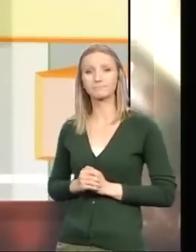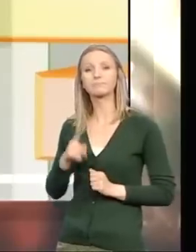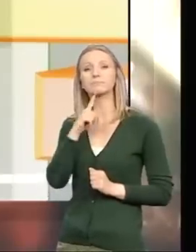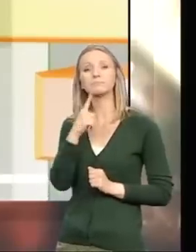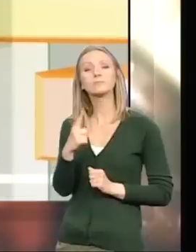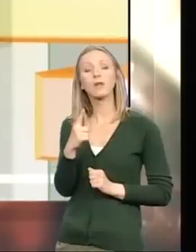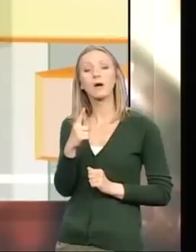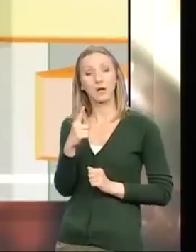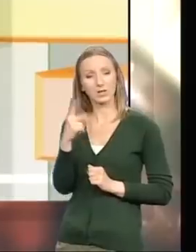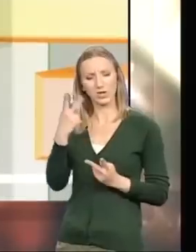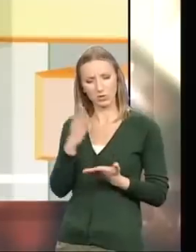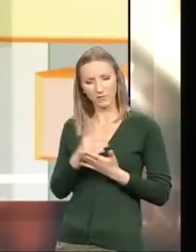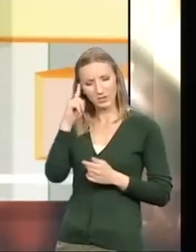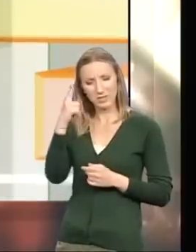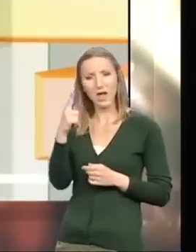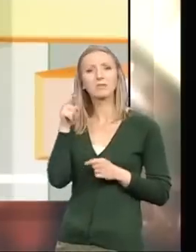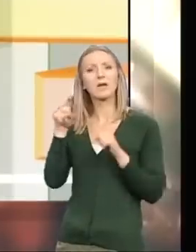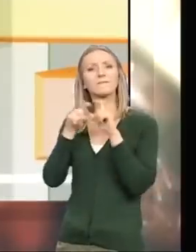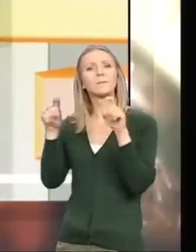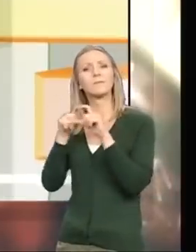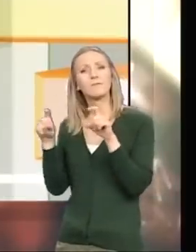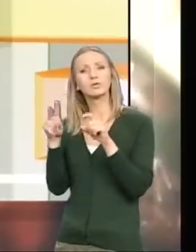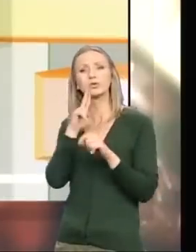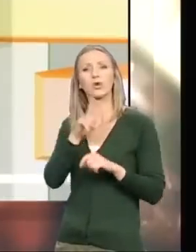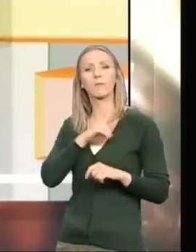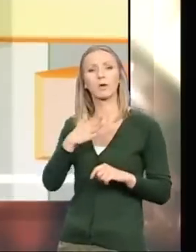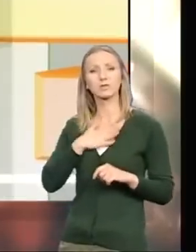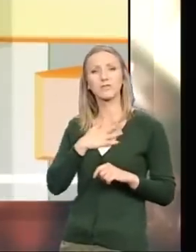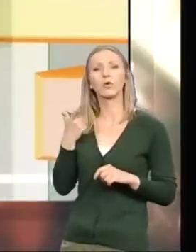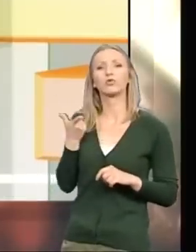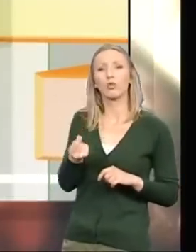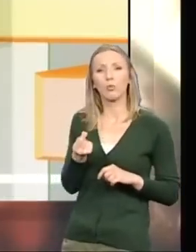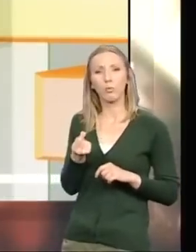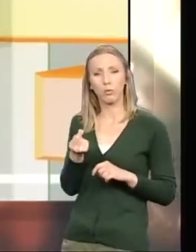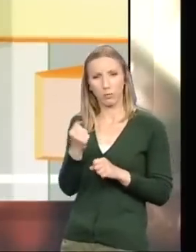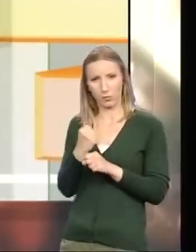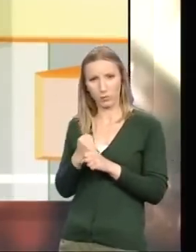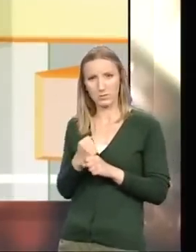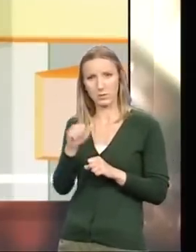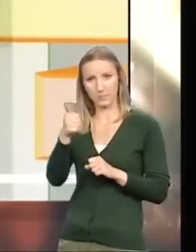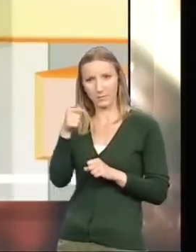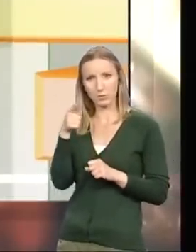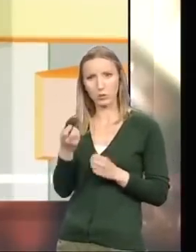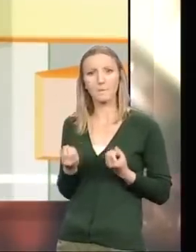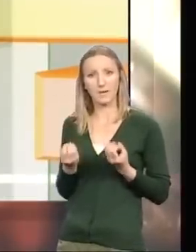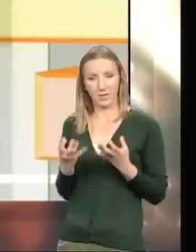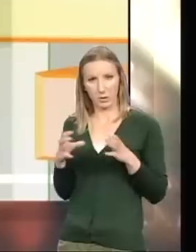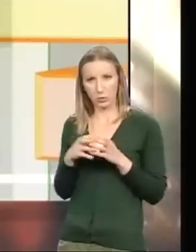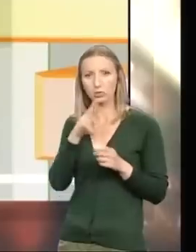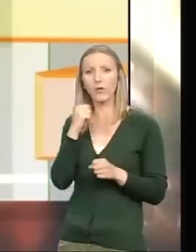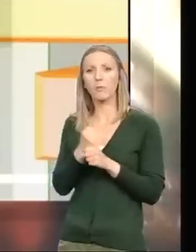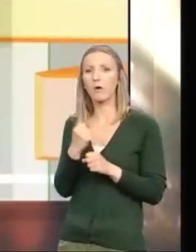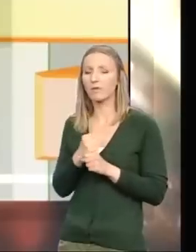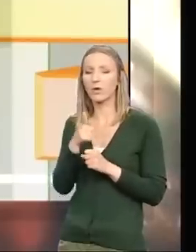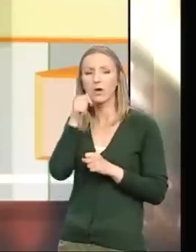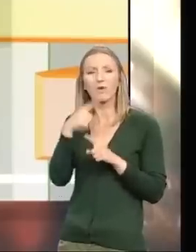pre svega, kao što znate, o preduzećima koje imaju svoju dvostruku funkciju, to su pre svega privredna društva koje obavljaju